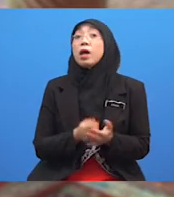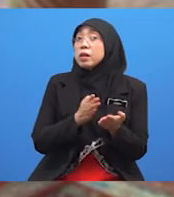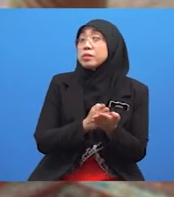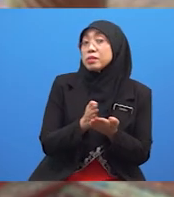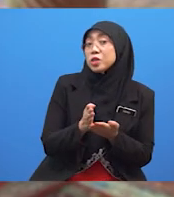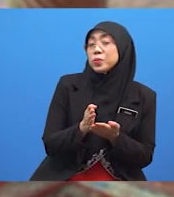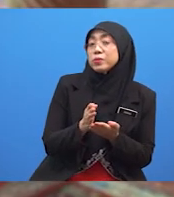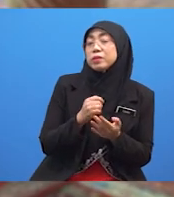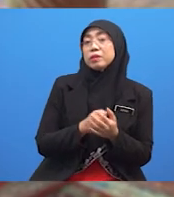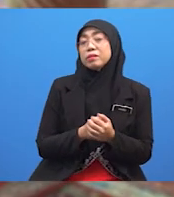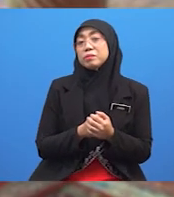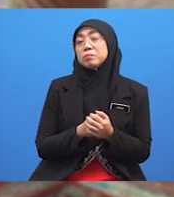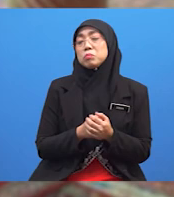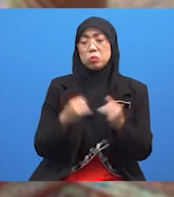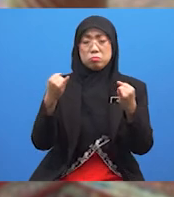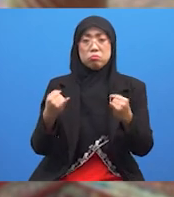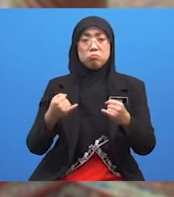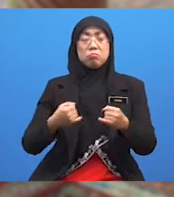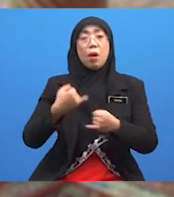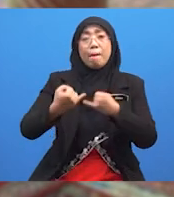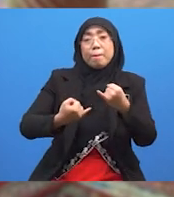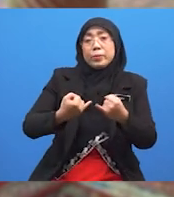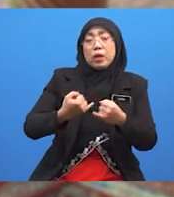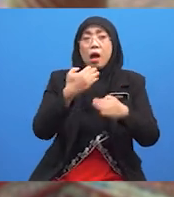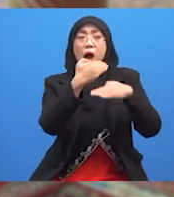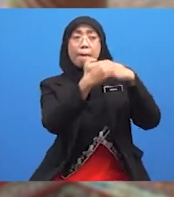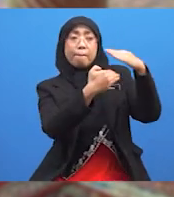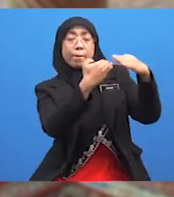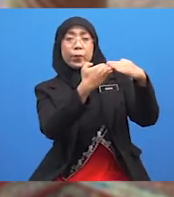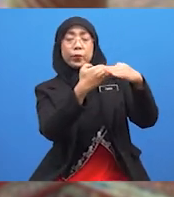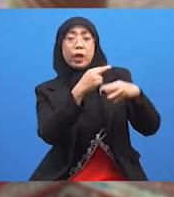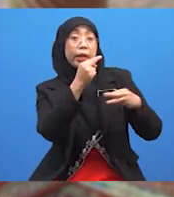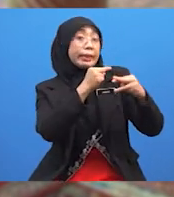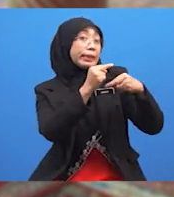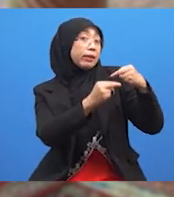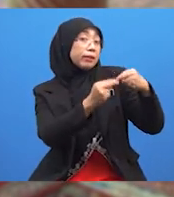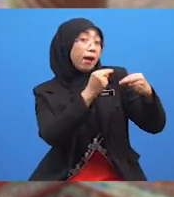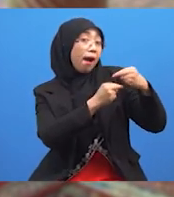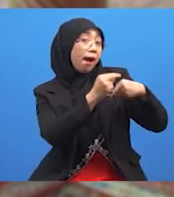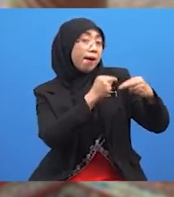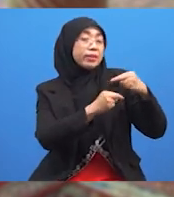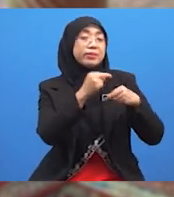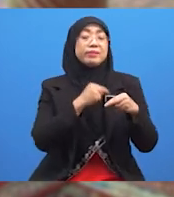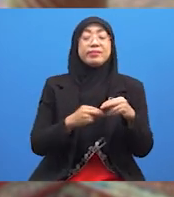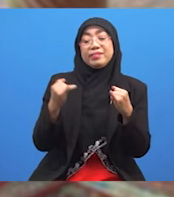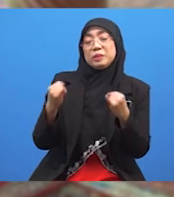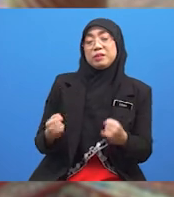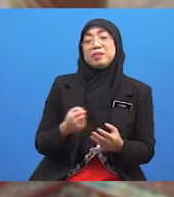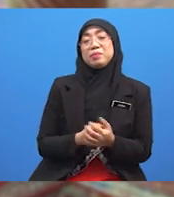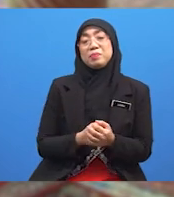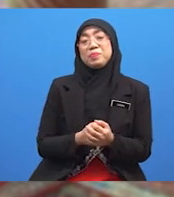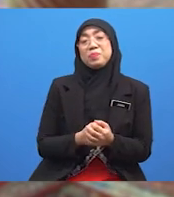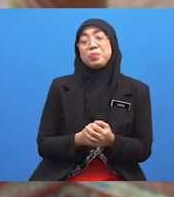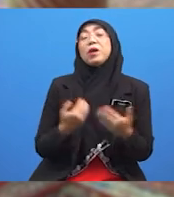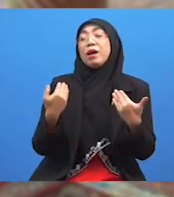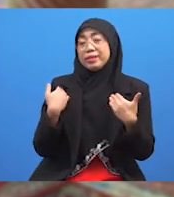Seterusnya, seseorang insan yang berjaya dibangunkan, nilai-nilai keinsanannya seharusnya memiliki ciri-ciri